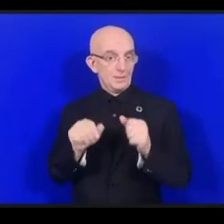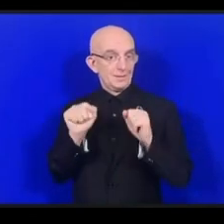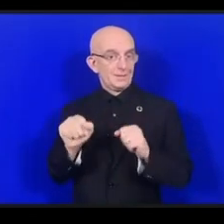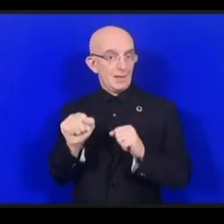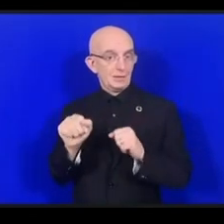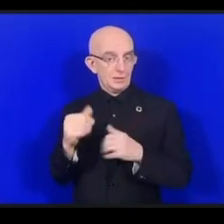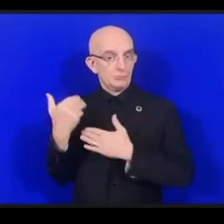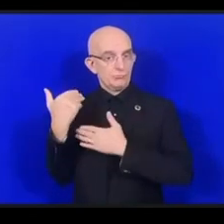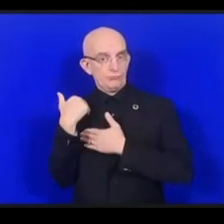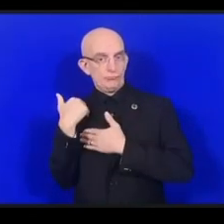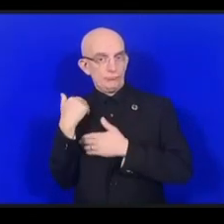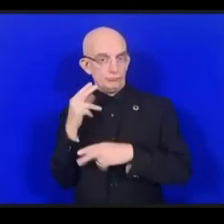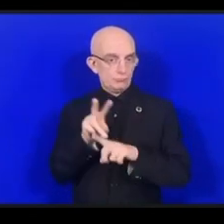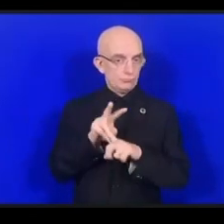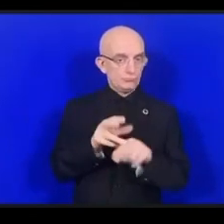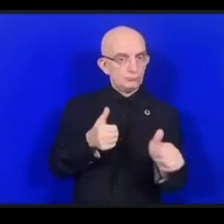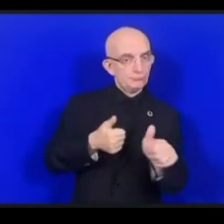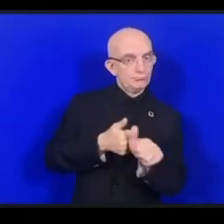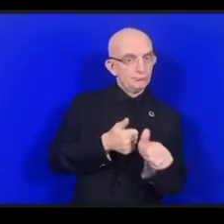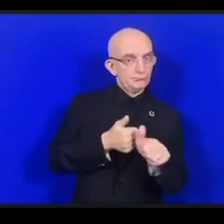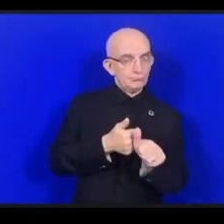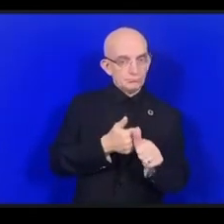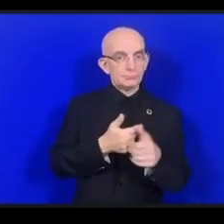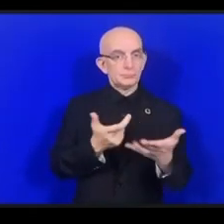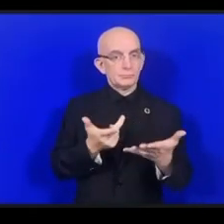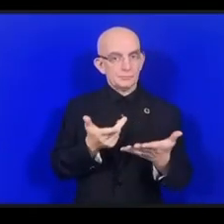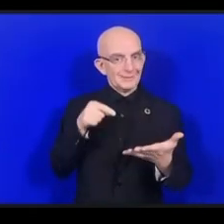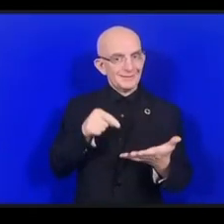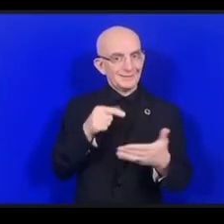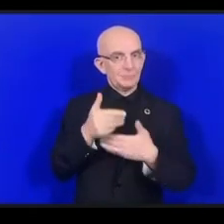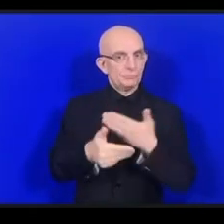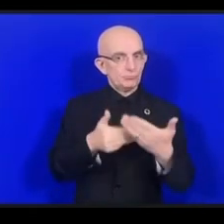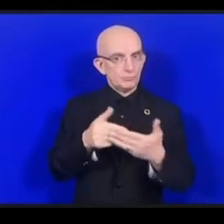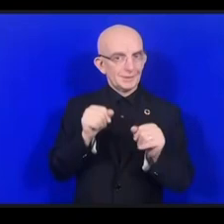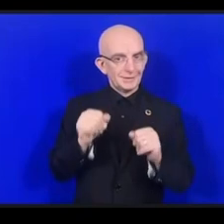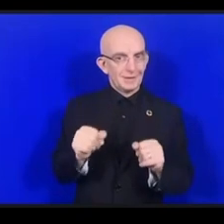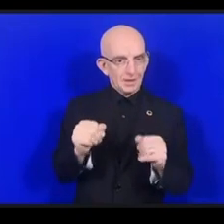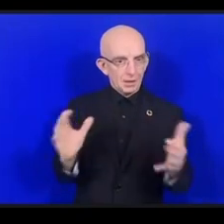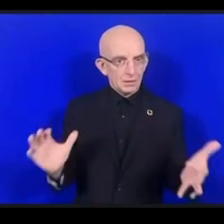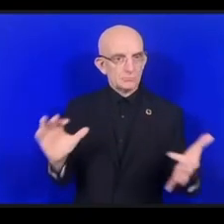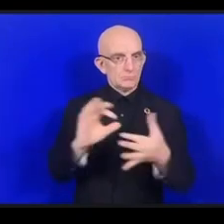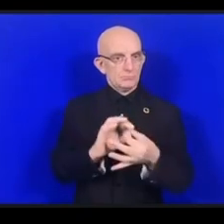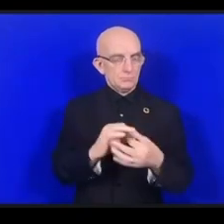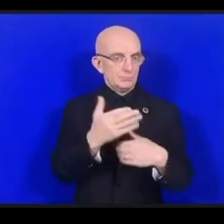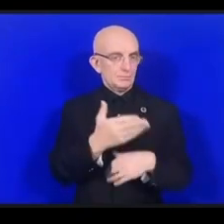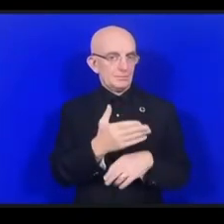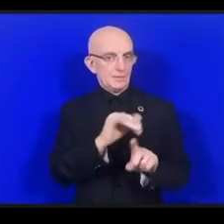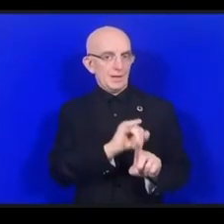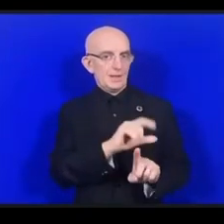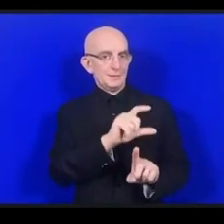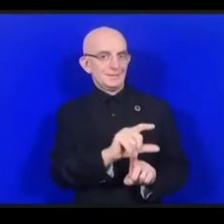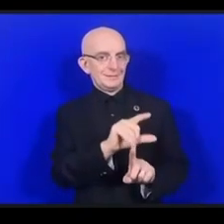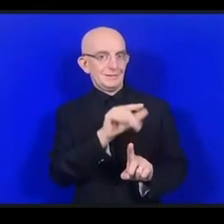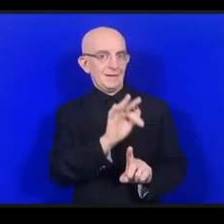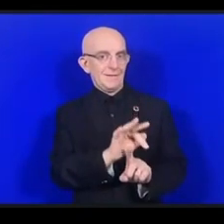我们敦促他们更加积极的参加互联网治